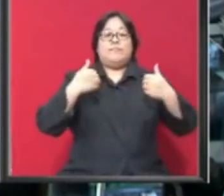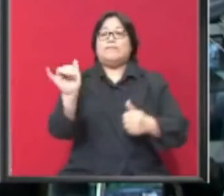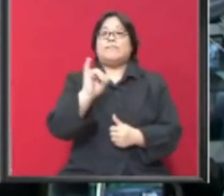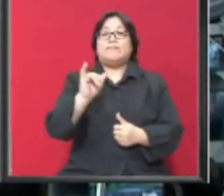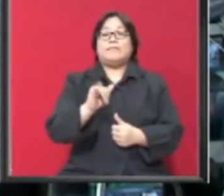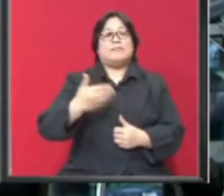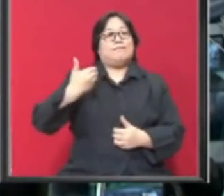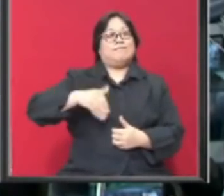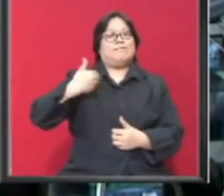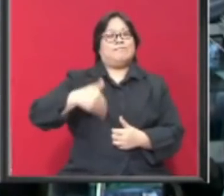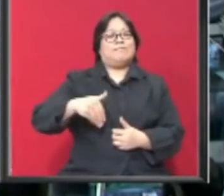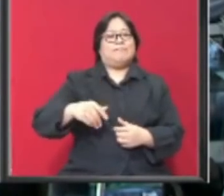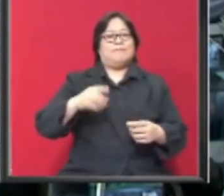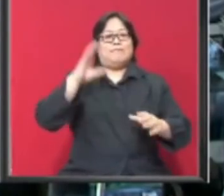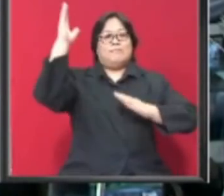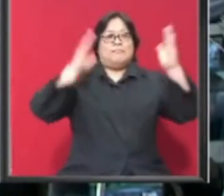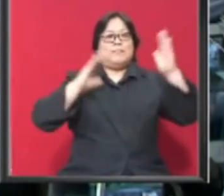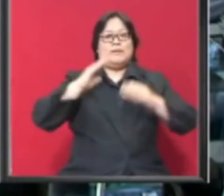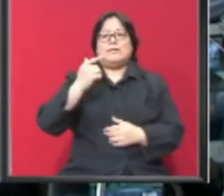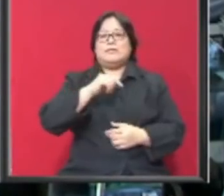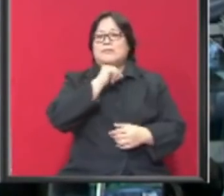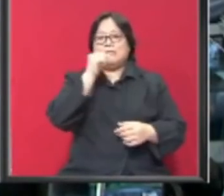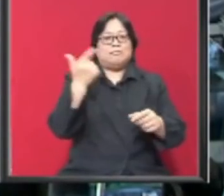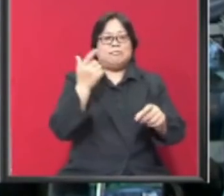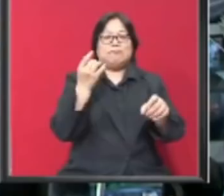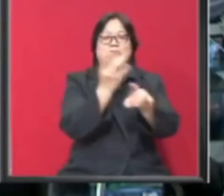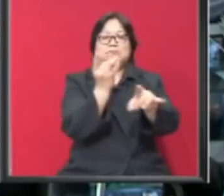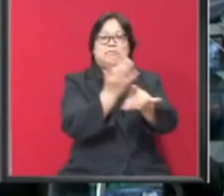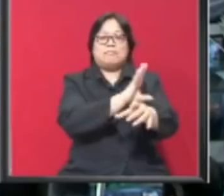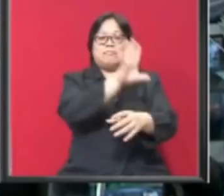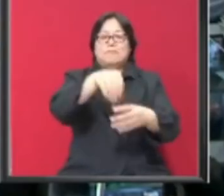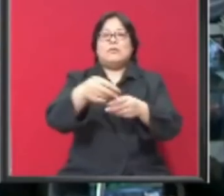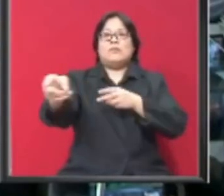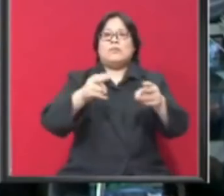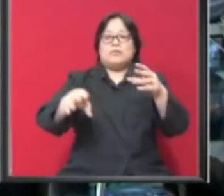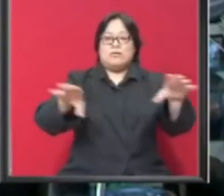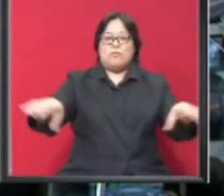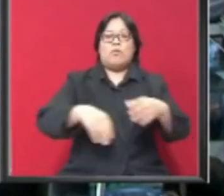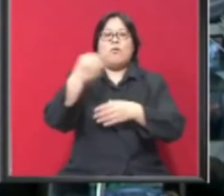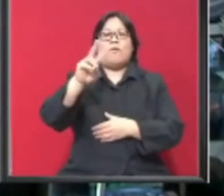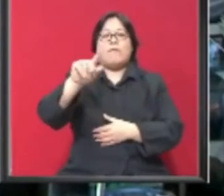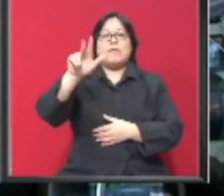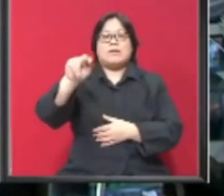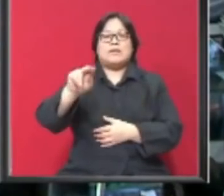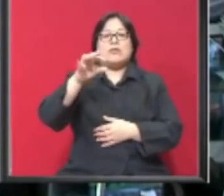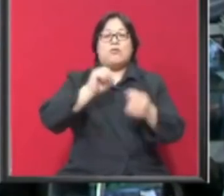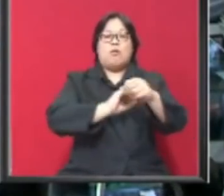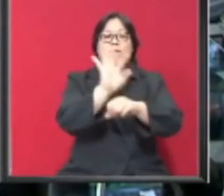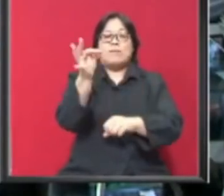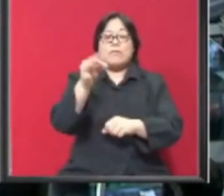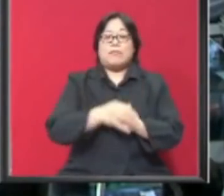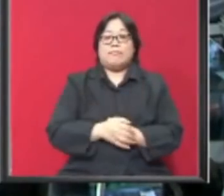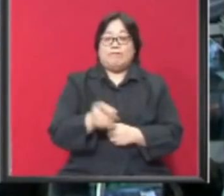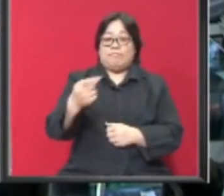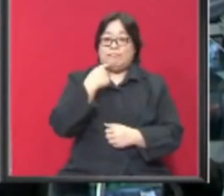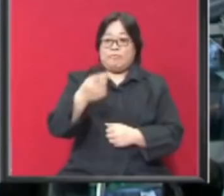membendung komit Dimas 19 dan memulihkan nomine gara2nya di betul saya ucapkan terima kasih